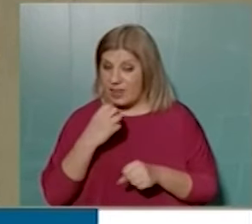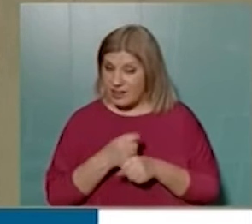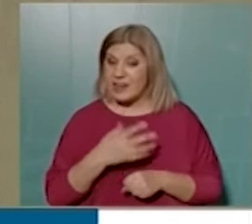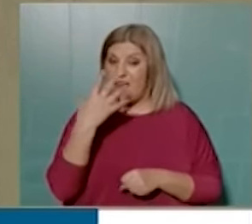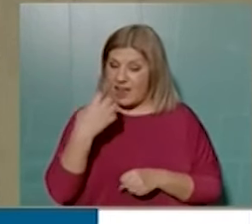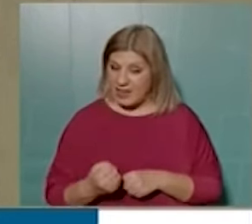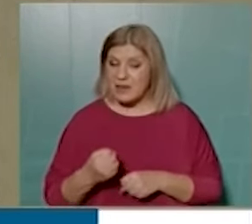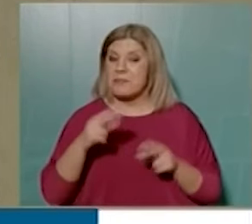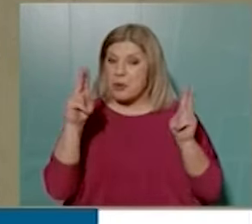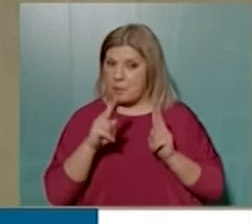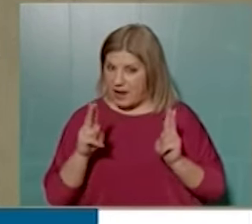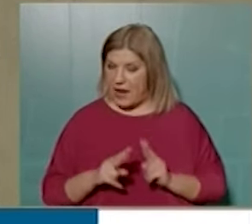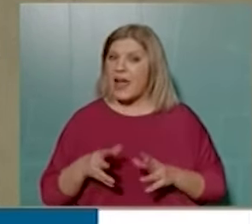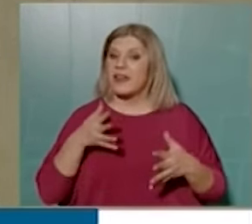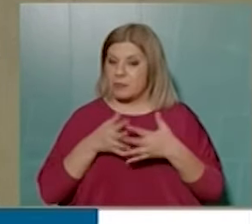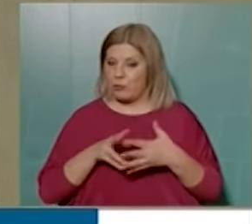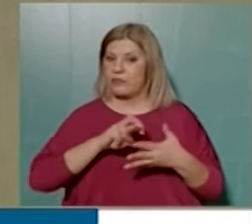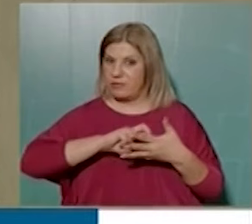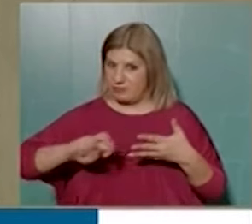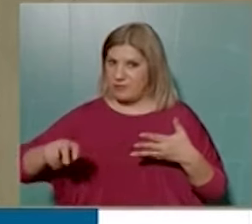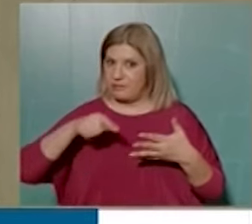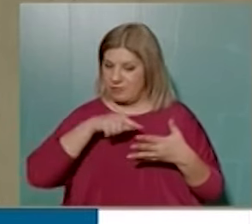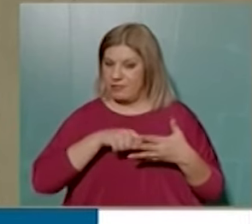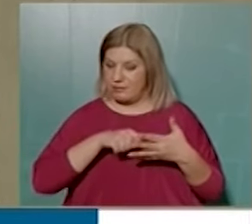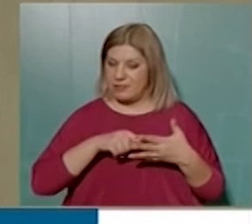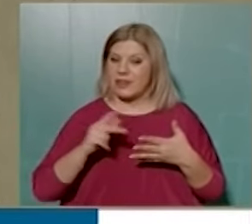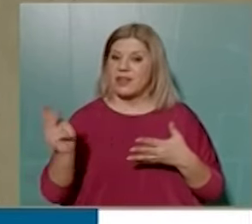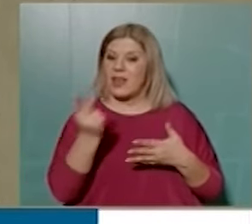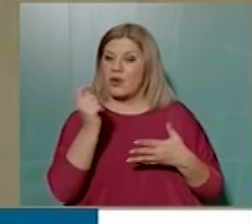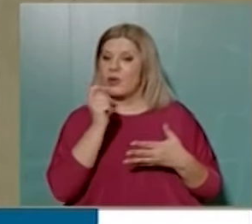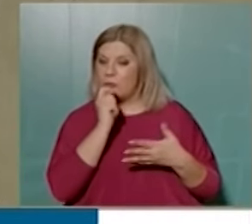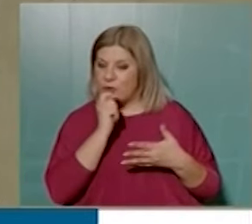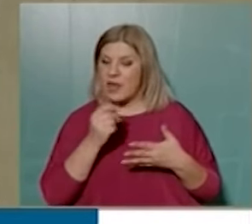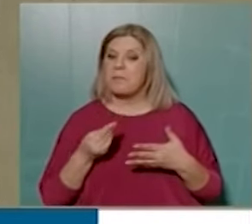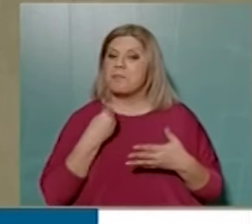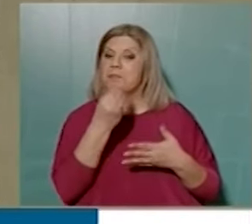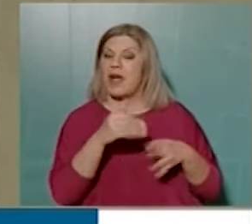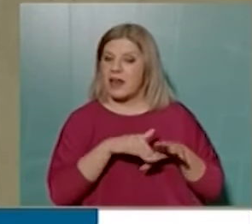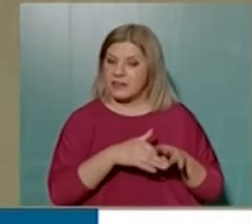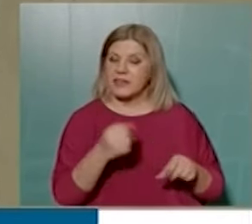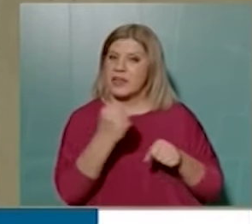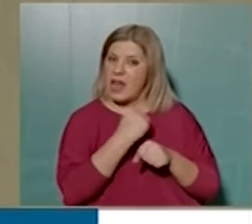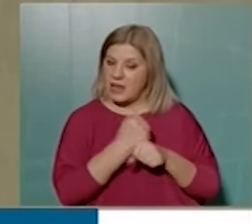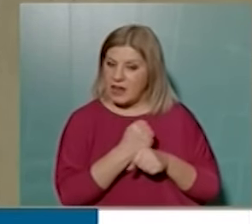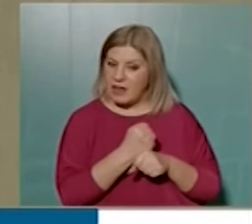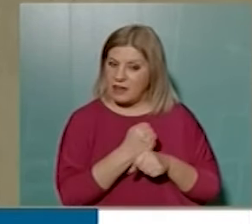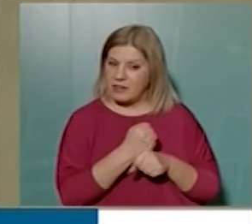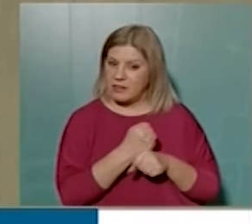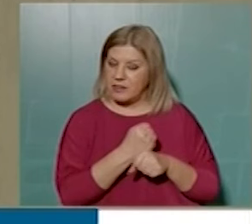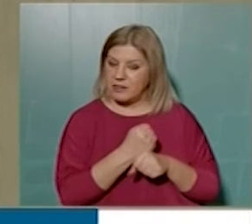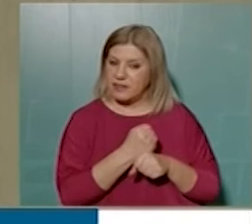έχει πολύ μειωμένα δημοτικά τέλη και άλλα και κοινωνική πολιτική και παροχές και έργα με